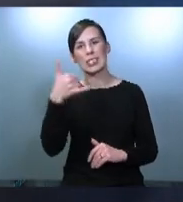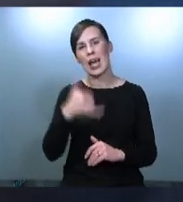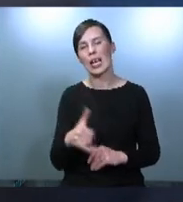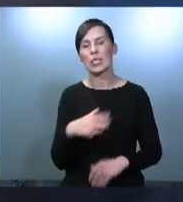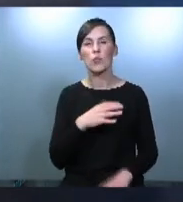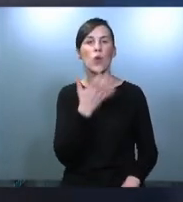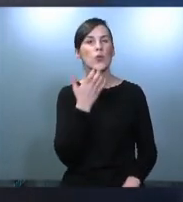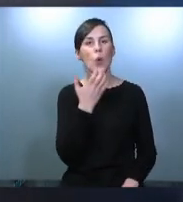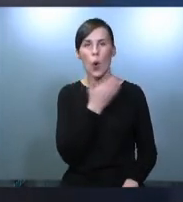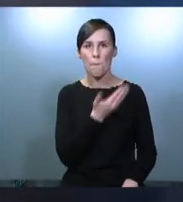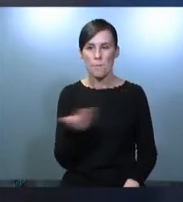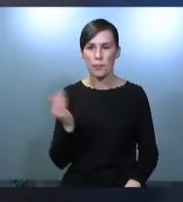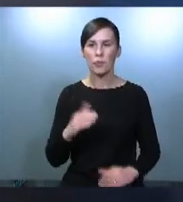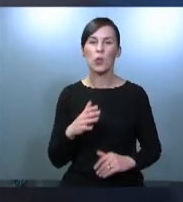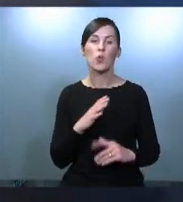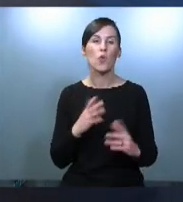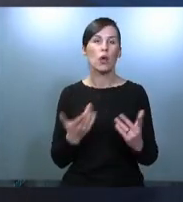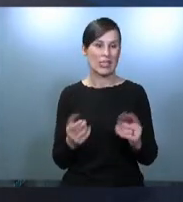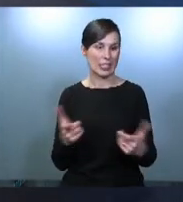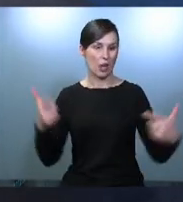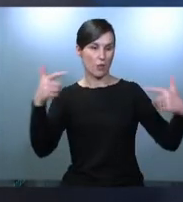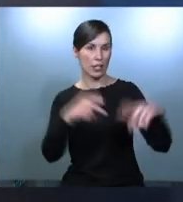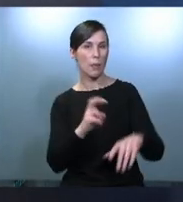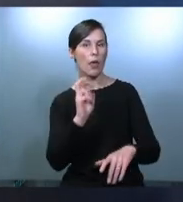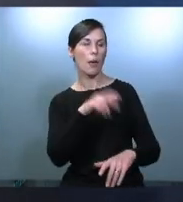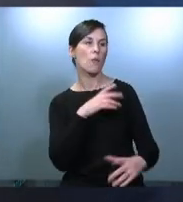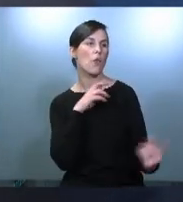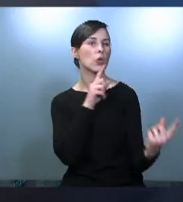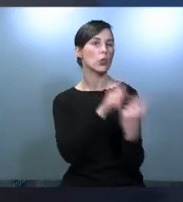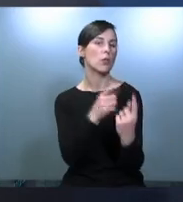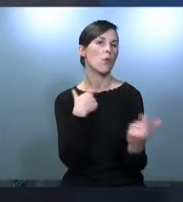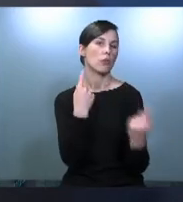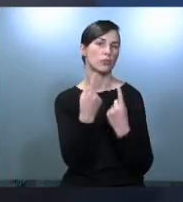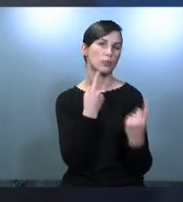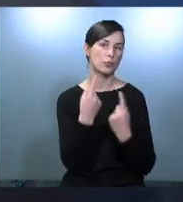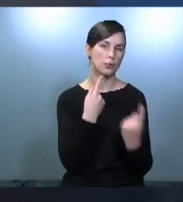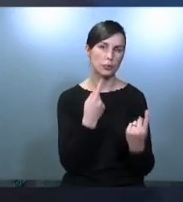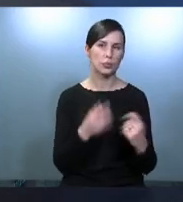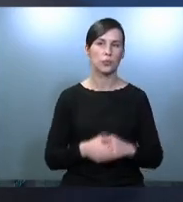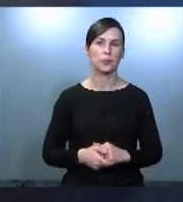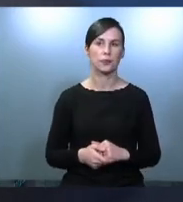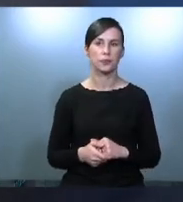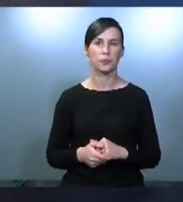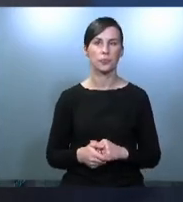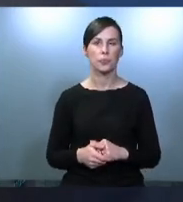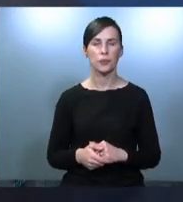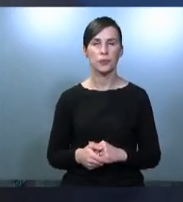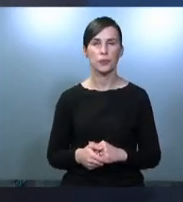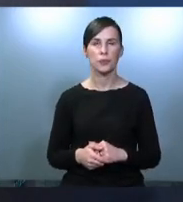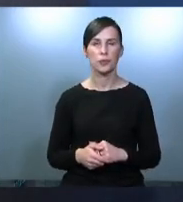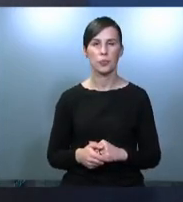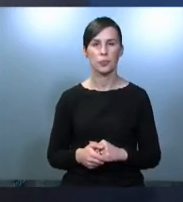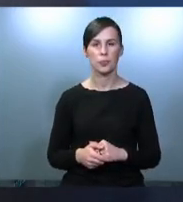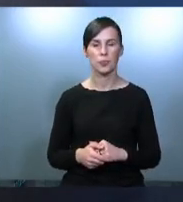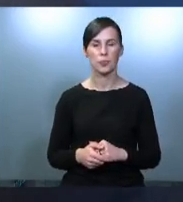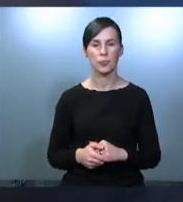buvo atvykę į savivaldybę, susitikę, tai taigi jiem tikrai dėmesys skiriamas. Ir galiu kaip vieną konkretų pavyzdį pasakyti,